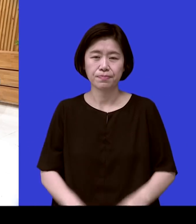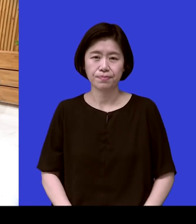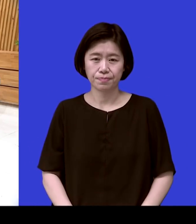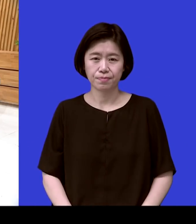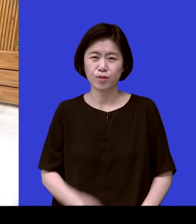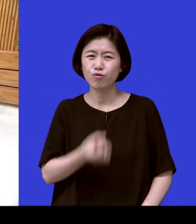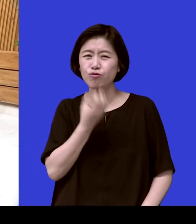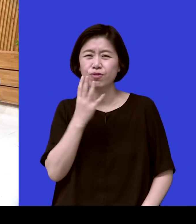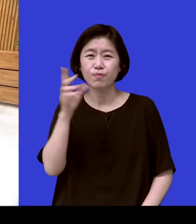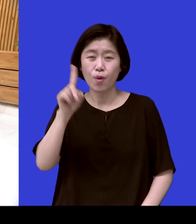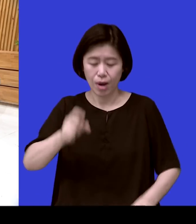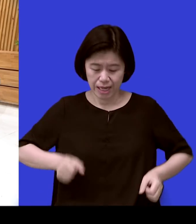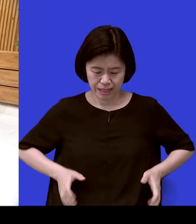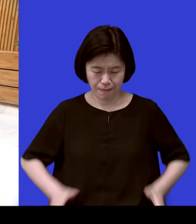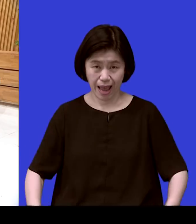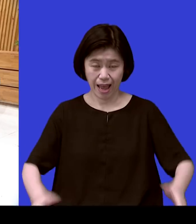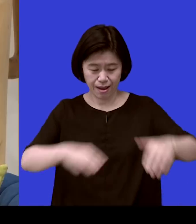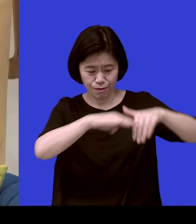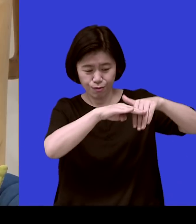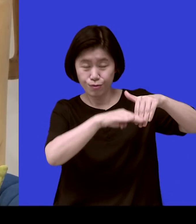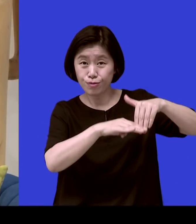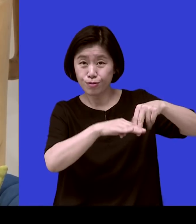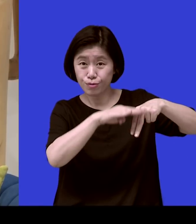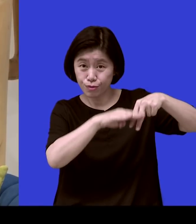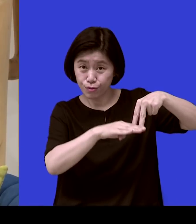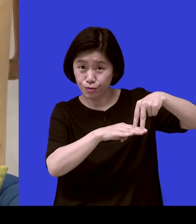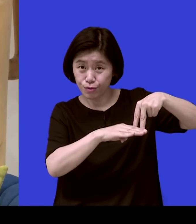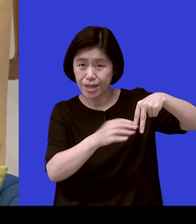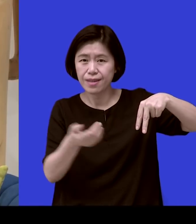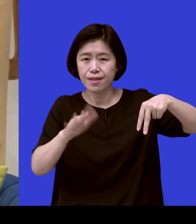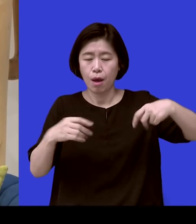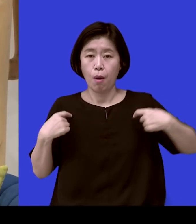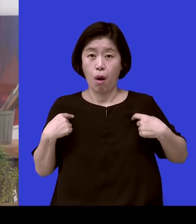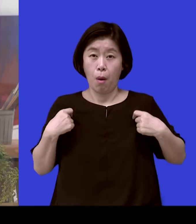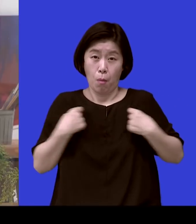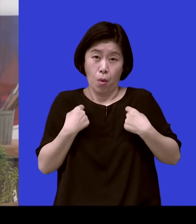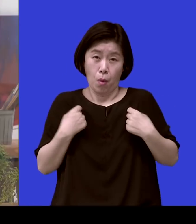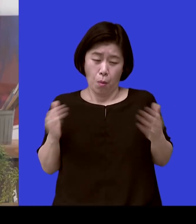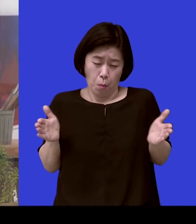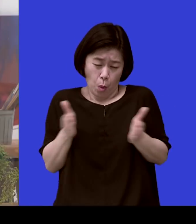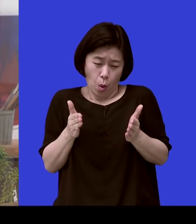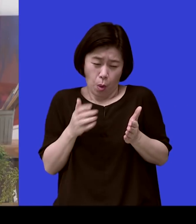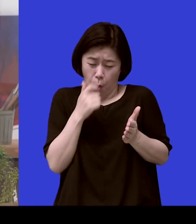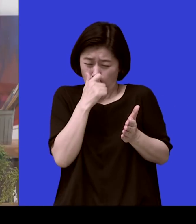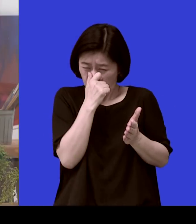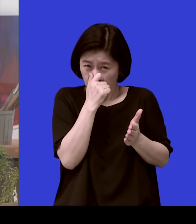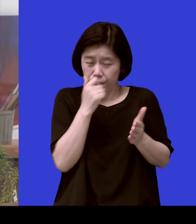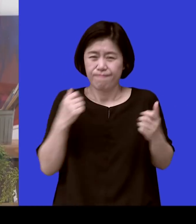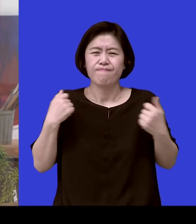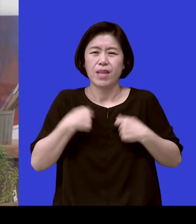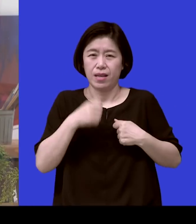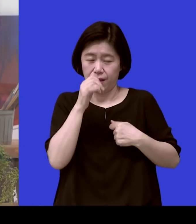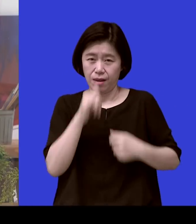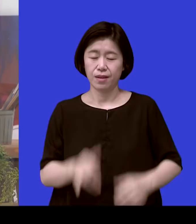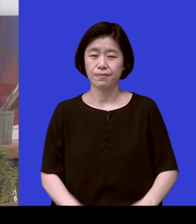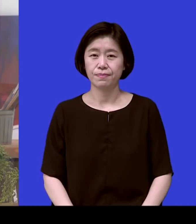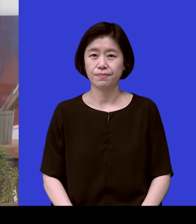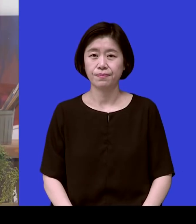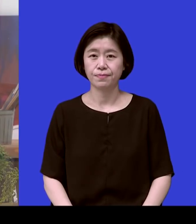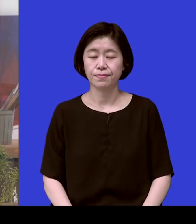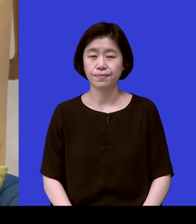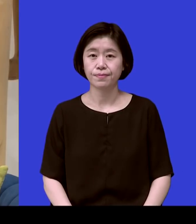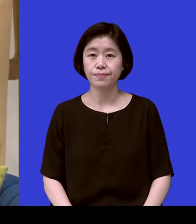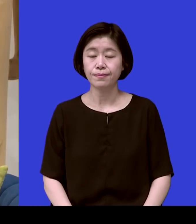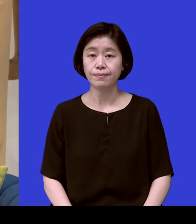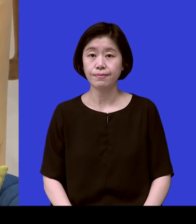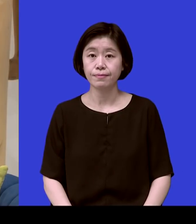치마는 약간 긴 거였어요. 긴 거였어요. 예. 근데 윗도리는 아주 타이트하게. 타이트하게 예. 콜셋처럼 예. 맞아요. 이렇게 예. 입었었거든요.